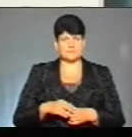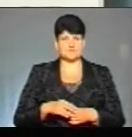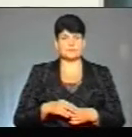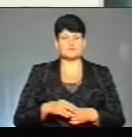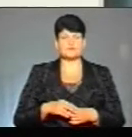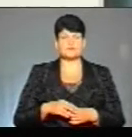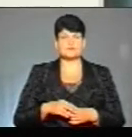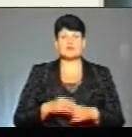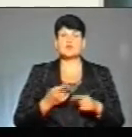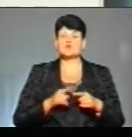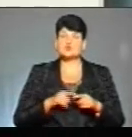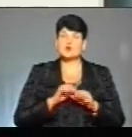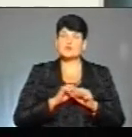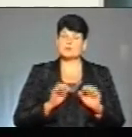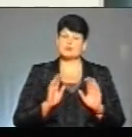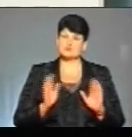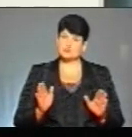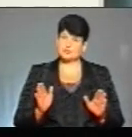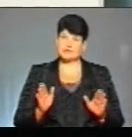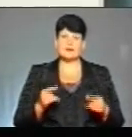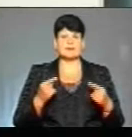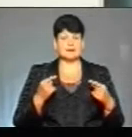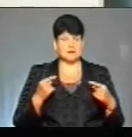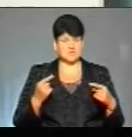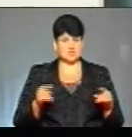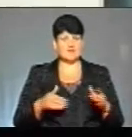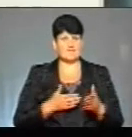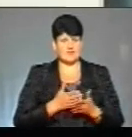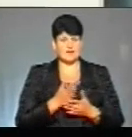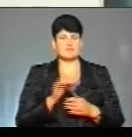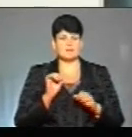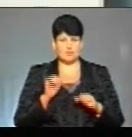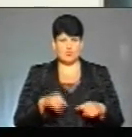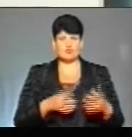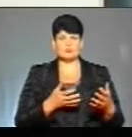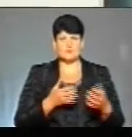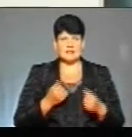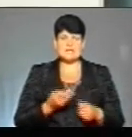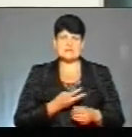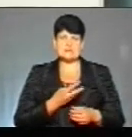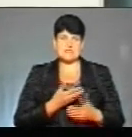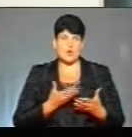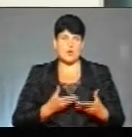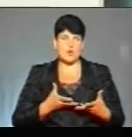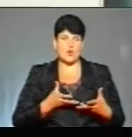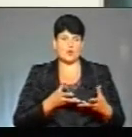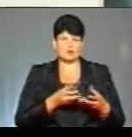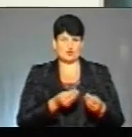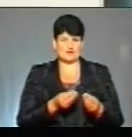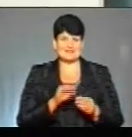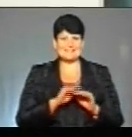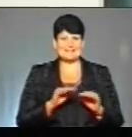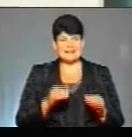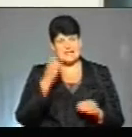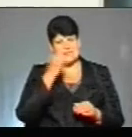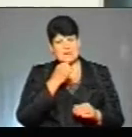не інакше. Цього не може бути, але альтернативний варіант вони можуть прийняти і заохочувати таких дітей, і